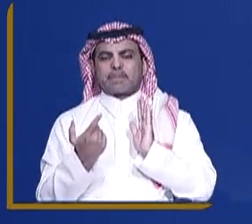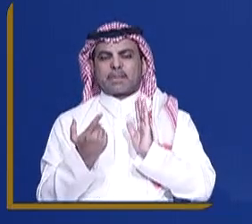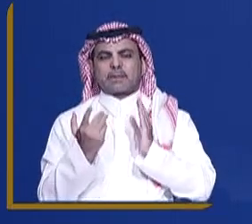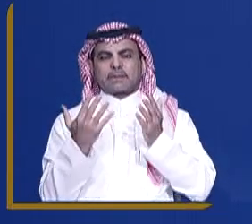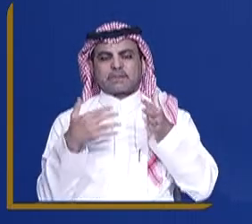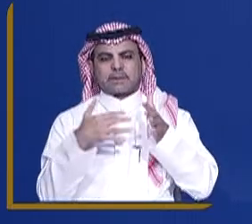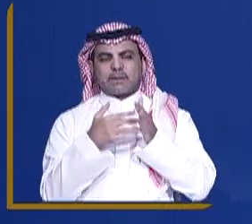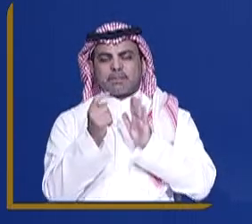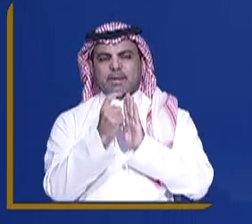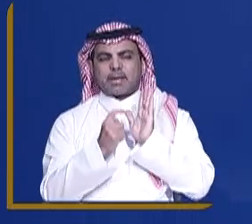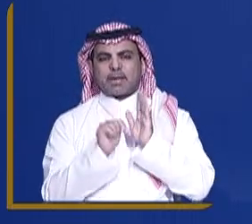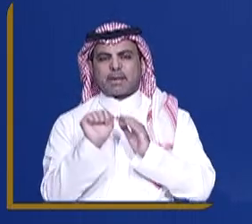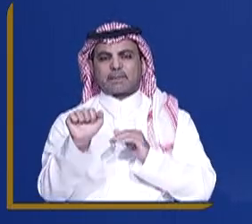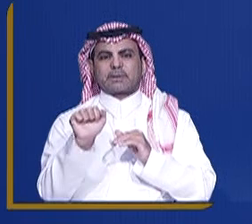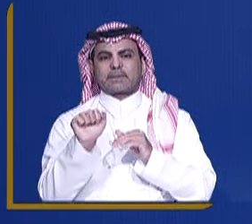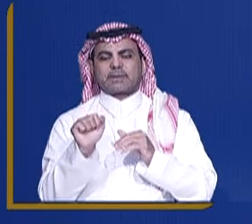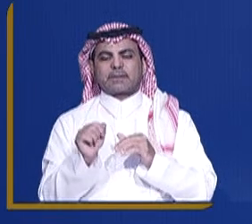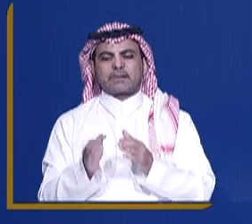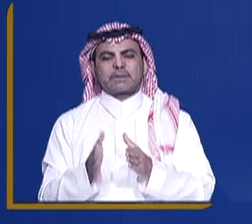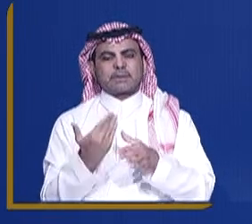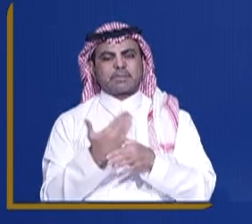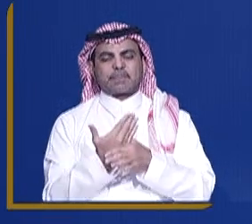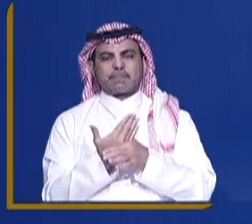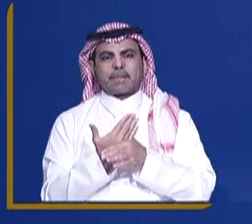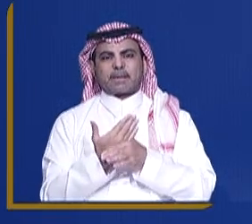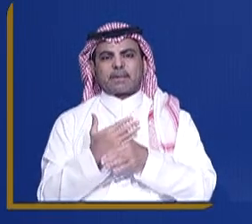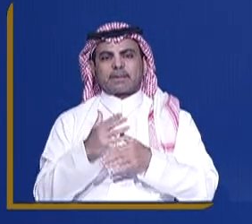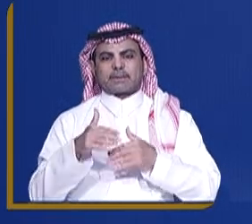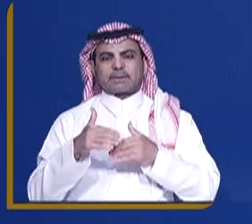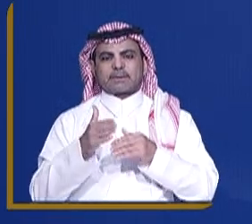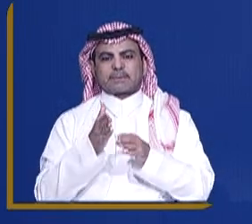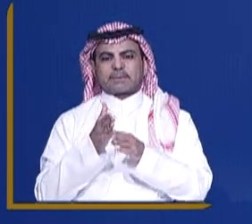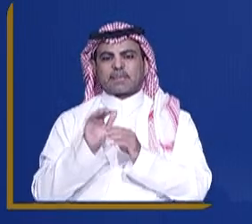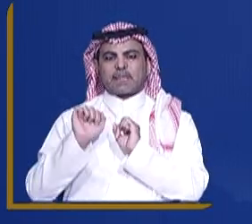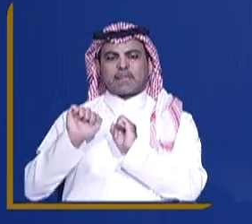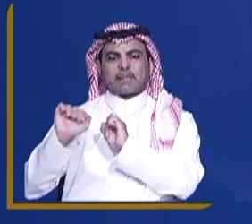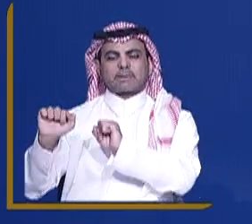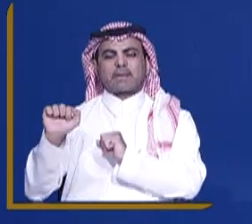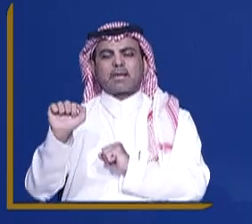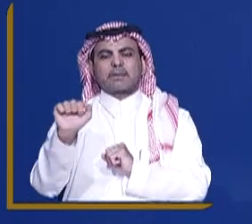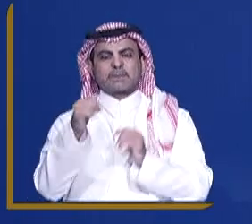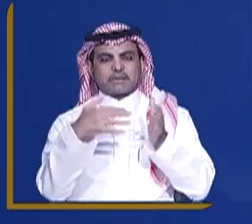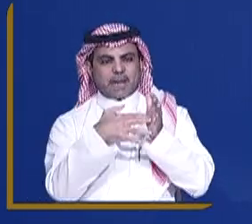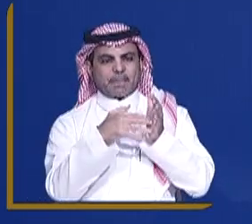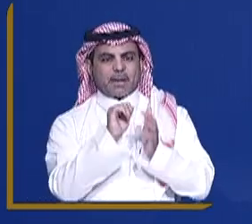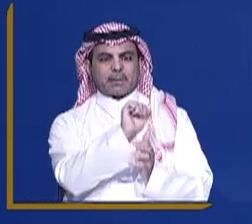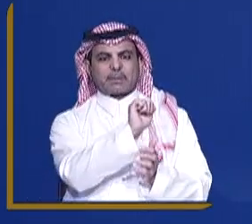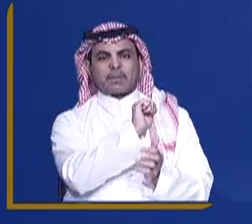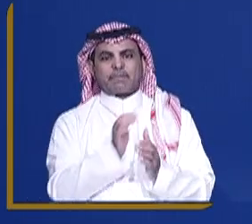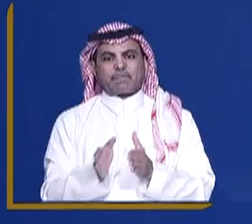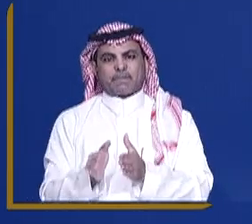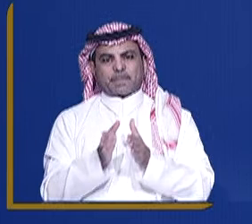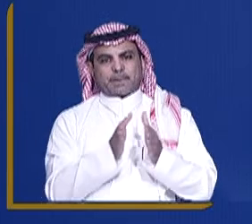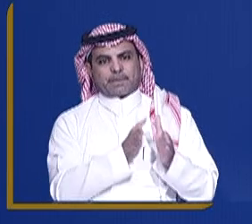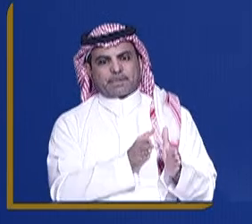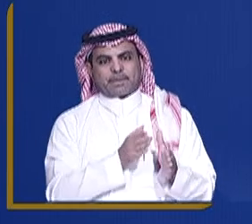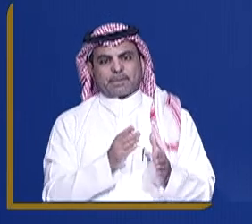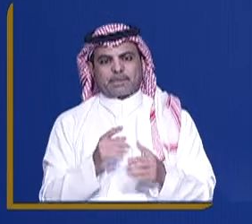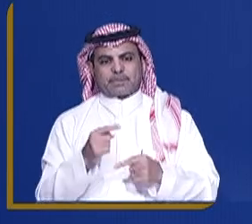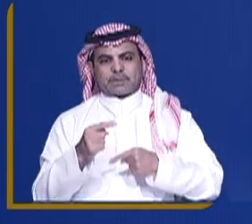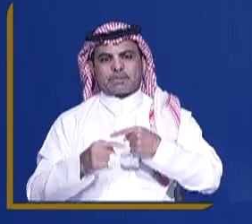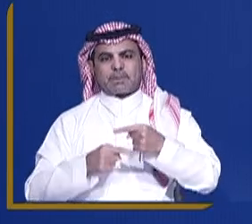المتعلقة بالجامعات لتعزيز استقلاليتها المنضبطة، بالإضافة إلى